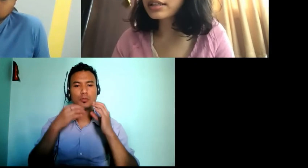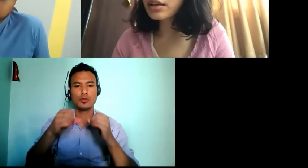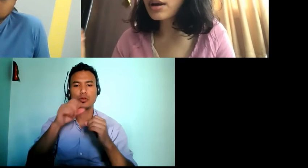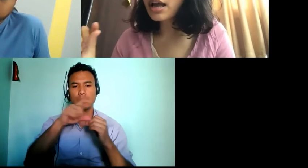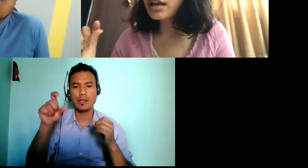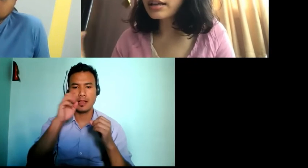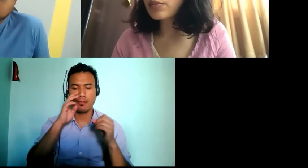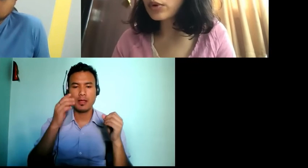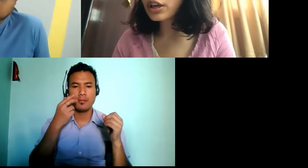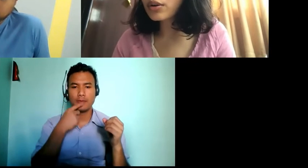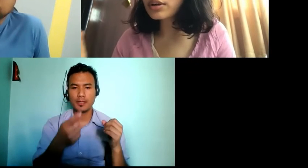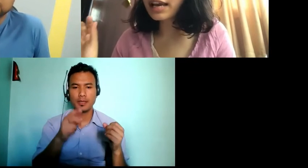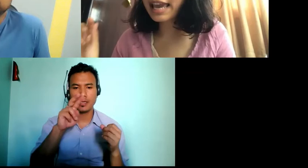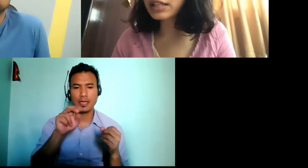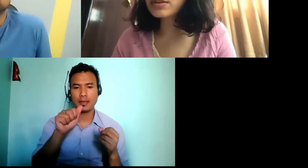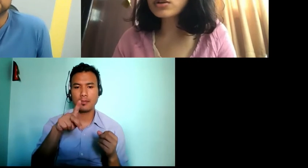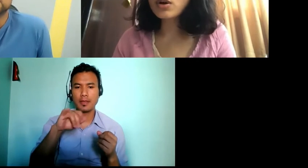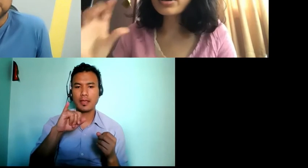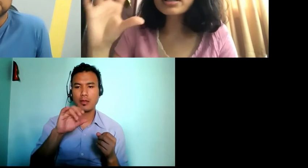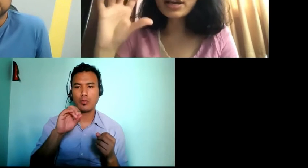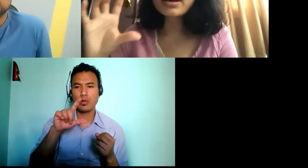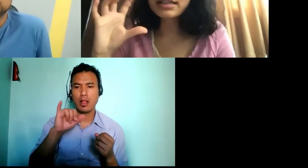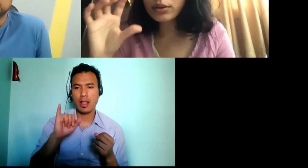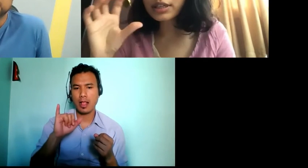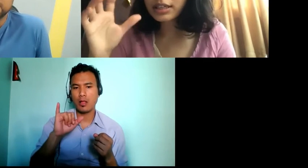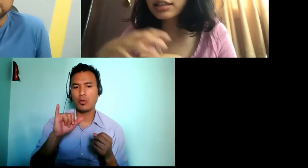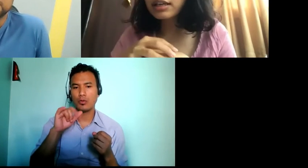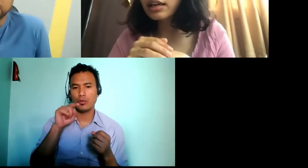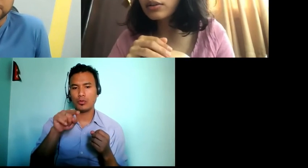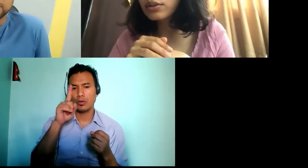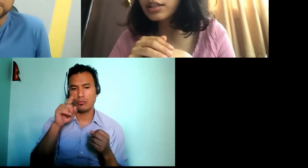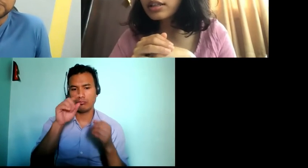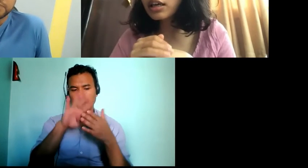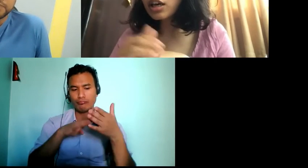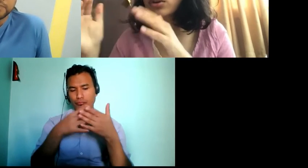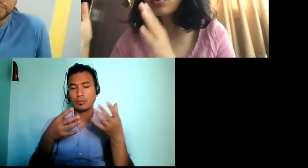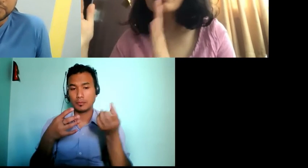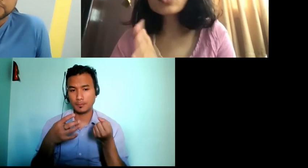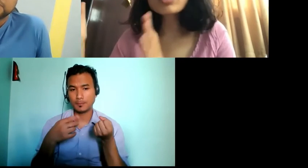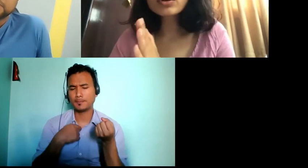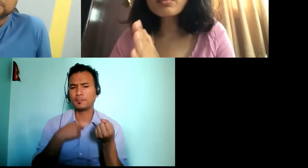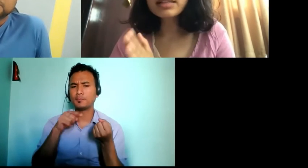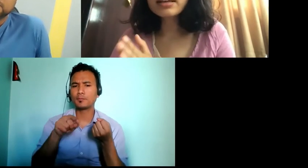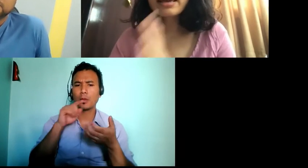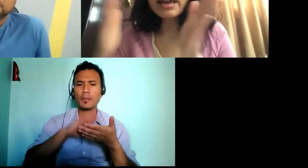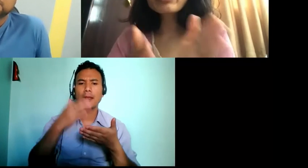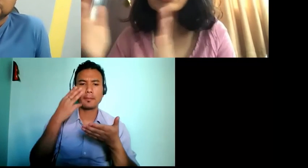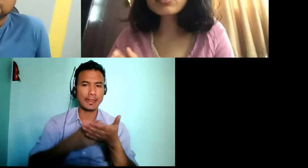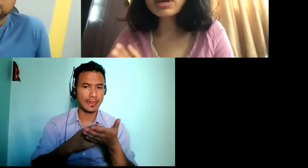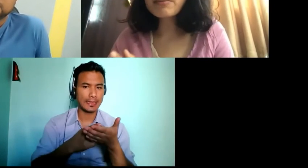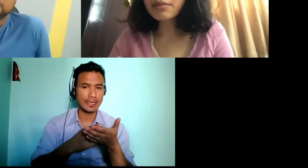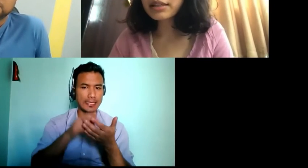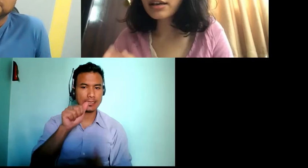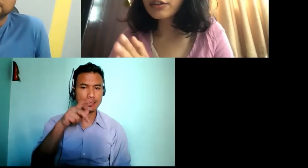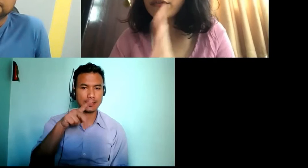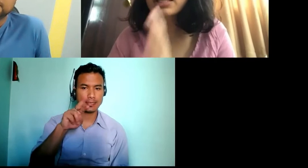भनेर चाहिँ यो नापोलियो क्याट डट कमबाट चाहिँ एउटा थोरै स्टेटस लिएर आएको छु होइन, जस्तै यो मन्थको मात्रै कि अप्रिल टु